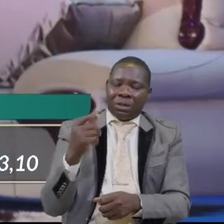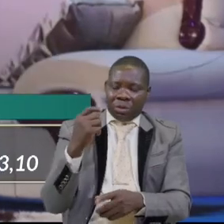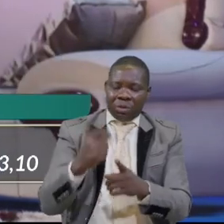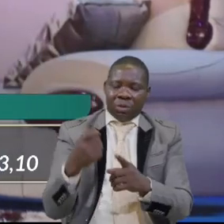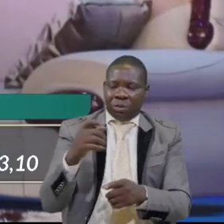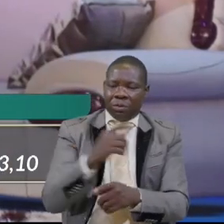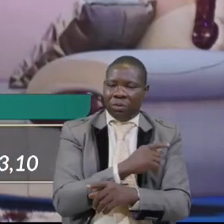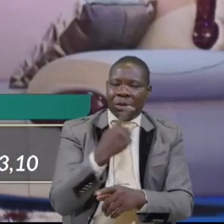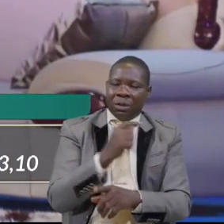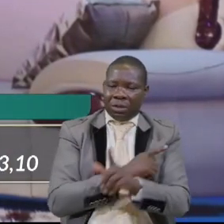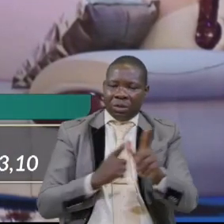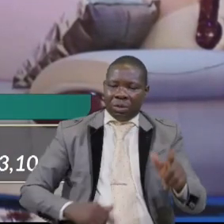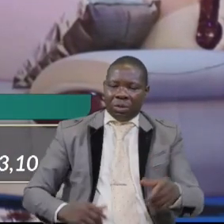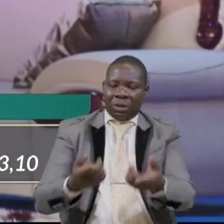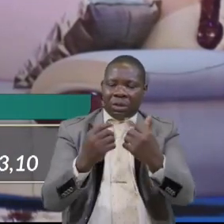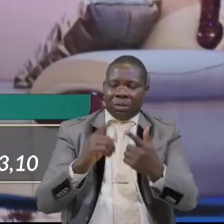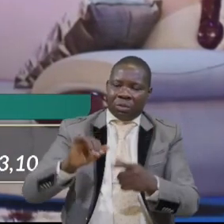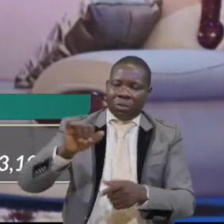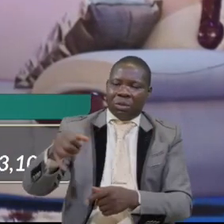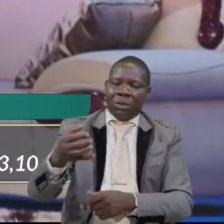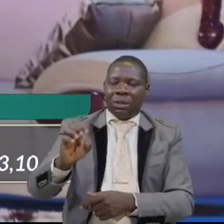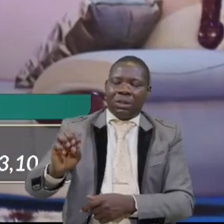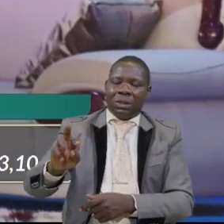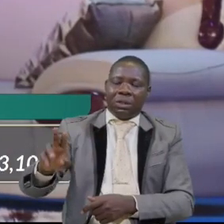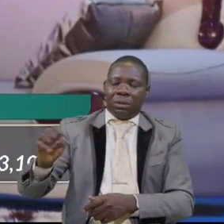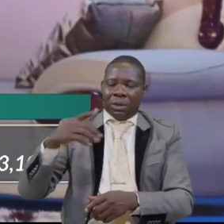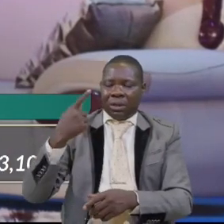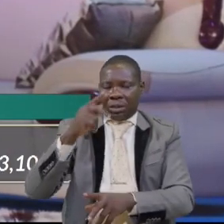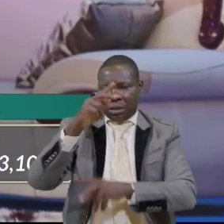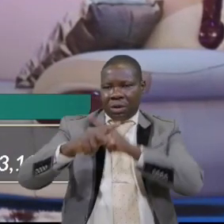Ainsi donc la parole de l'Éternel me fut adressée